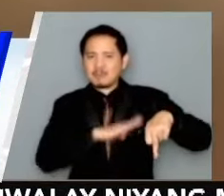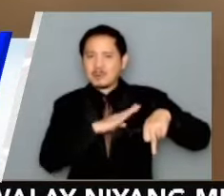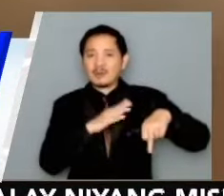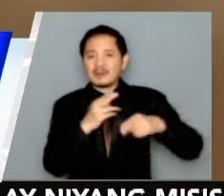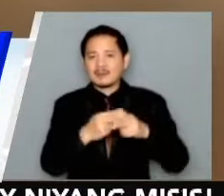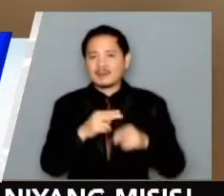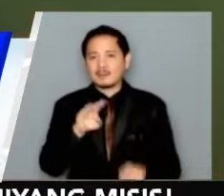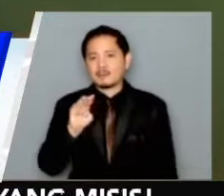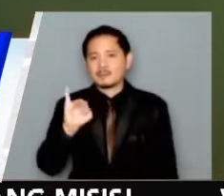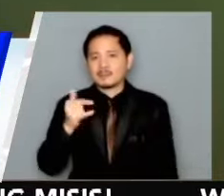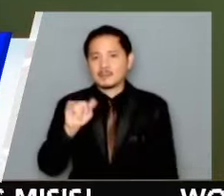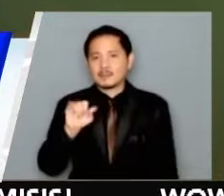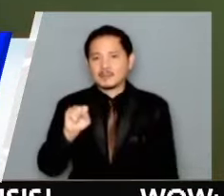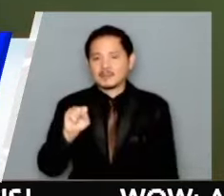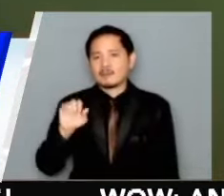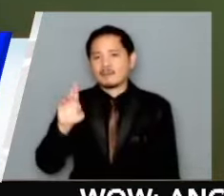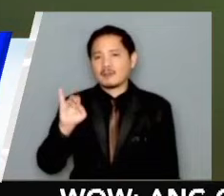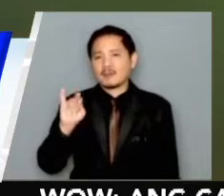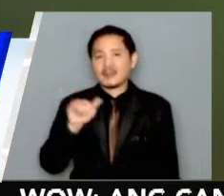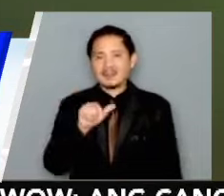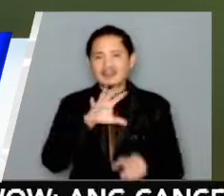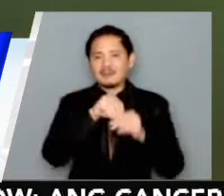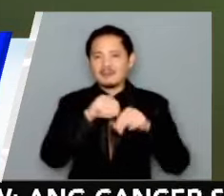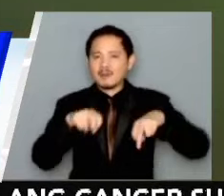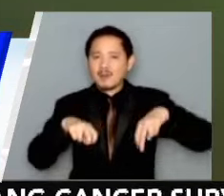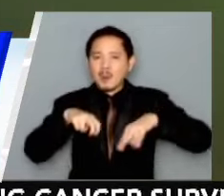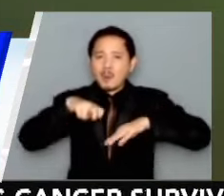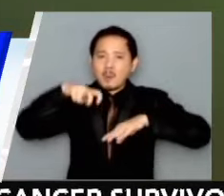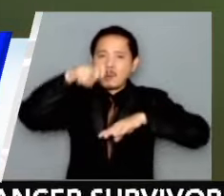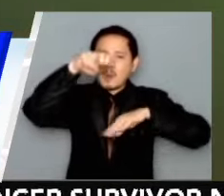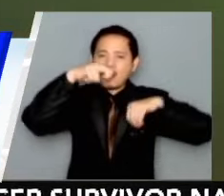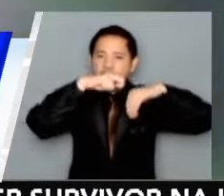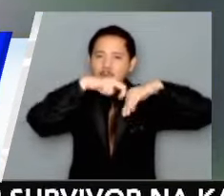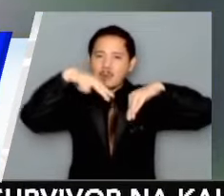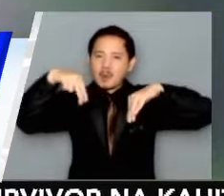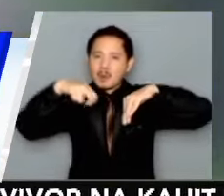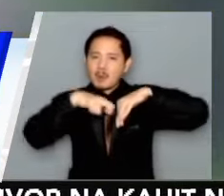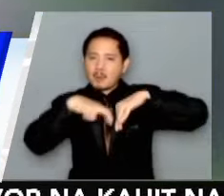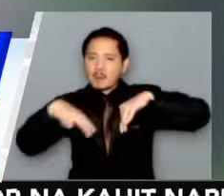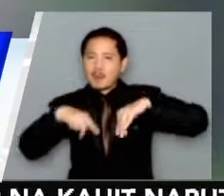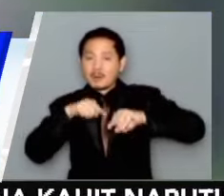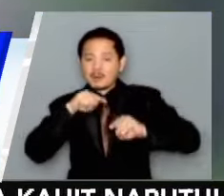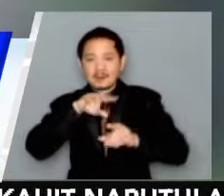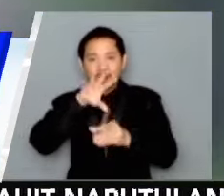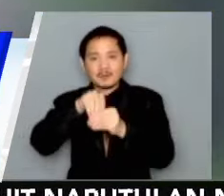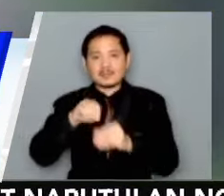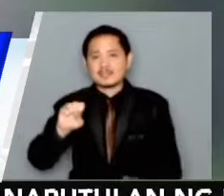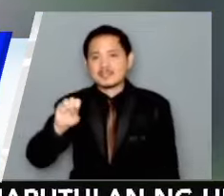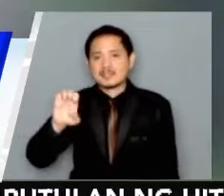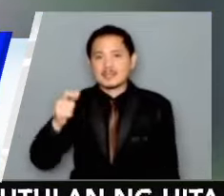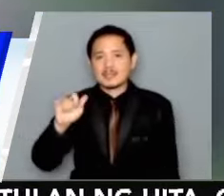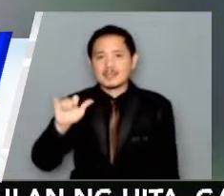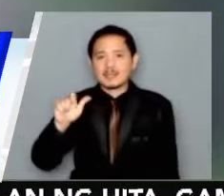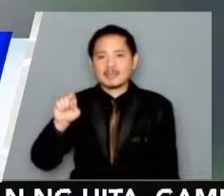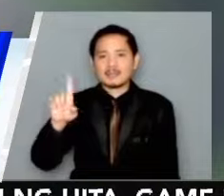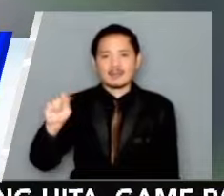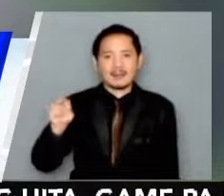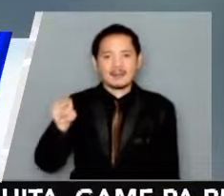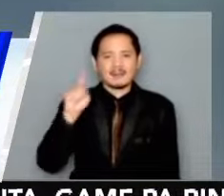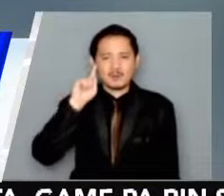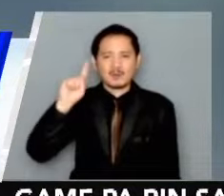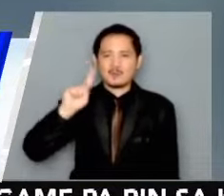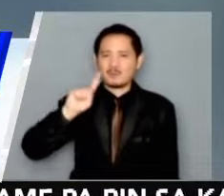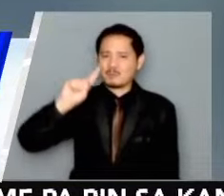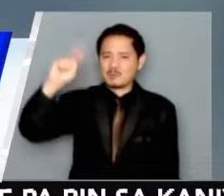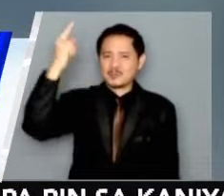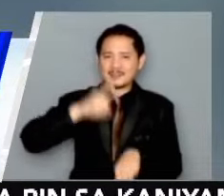sa Sumaging Cave. Isa po yan sa mga adventure niya nang pumasyal sa Sagada for the first time. Hindi rin siya nagpaawat na mag-trek